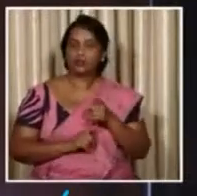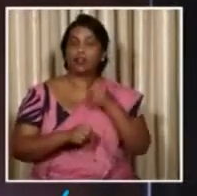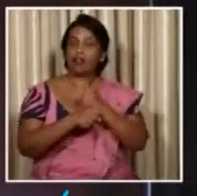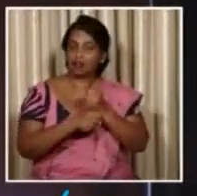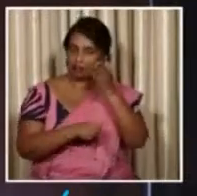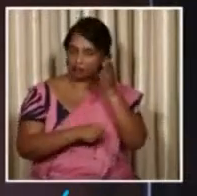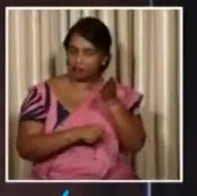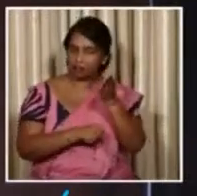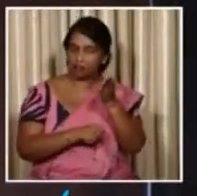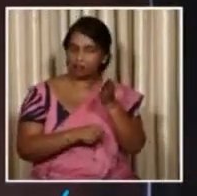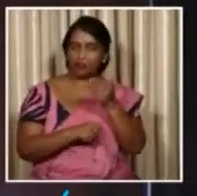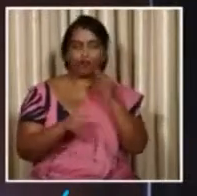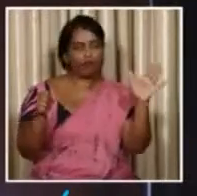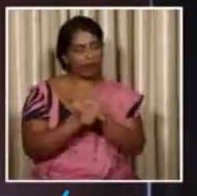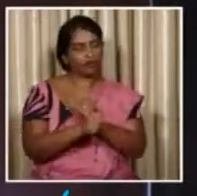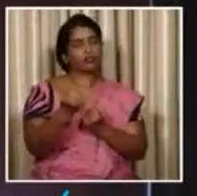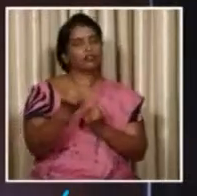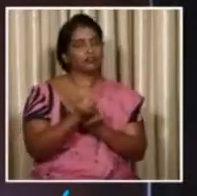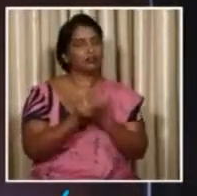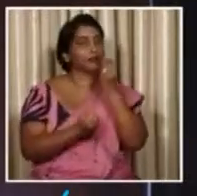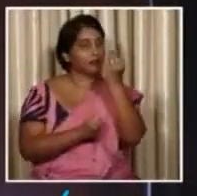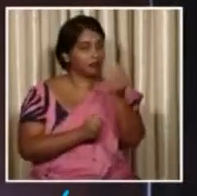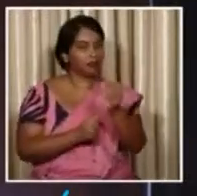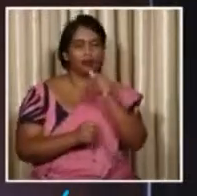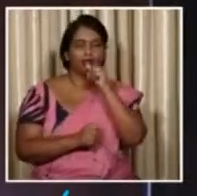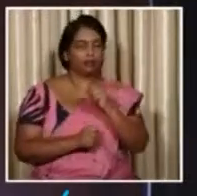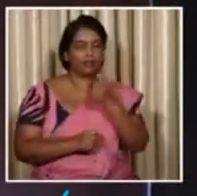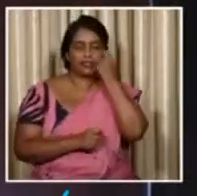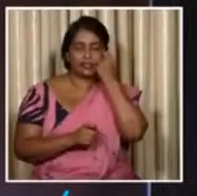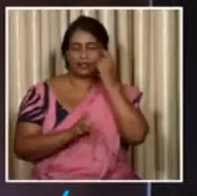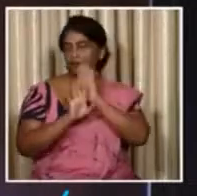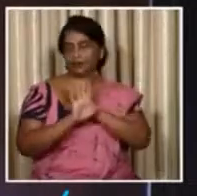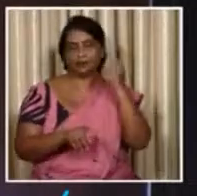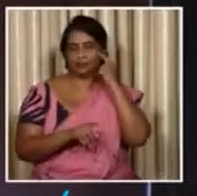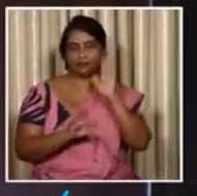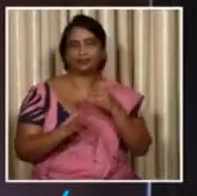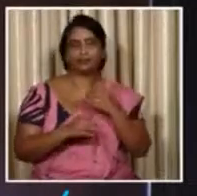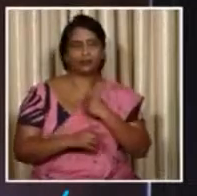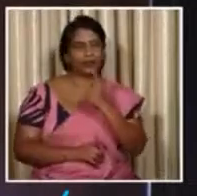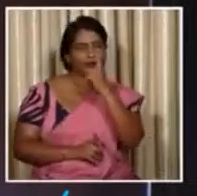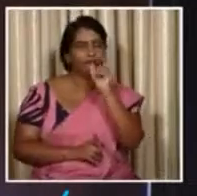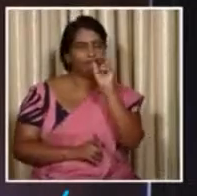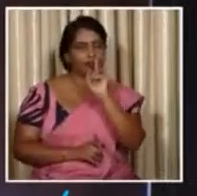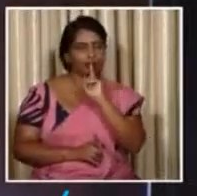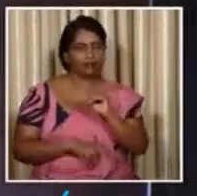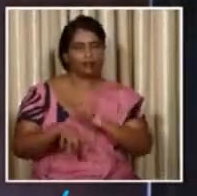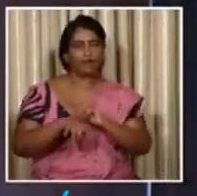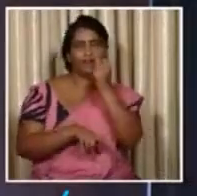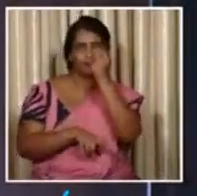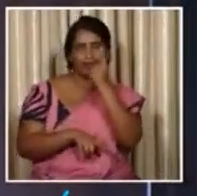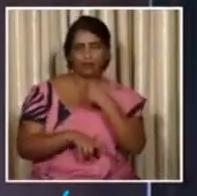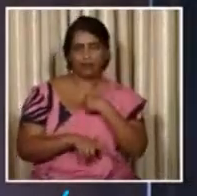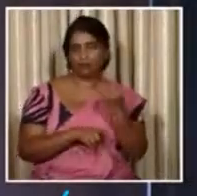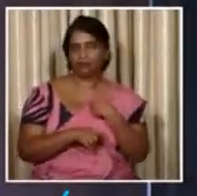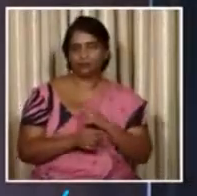ආණ්ඩුවට සම්පූර්ණ සහයෝගය දක්වනවා. කිසිම හැකයක් හිතා ගන්න බෑ. මට තව එක වචනයක් විතරක් කියන්න මට මිනිත්තුවක් තියෙන නිසා මම